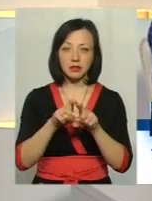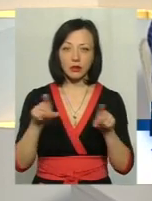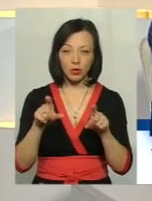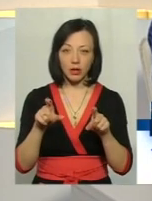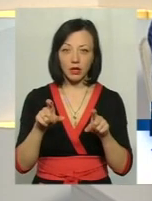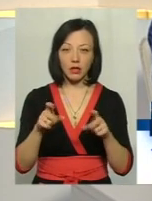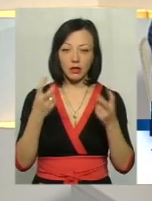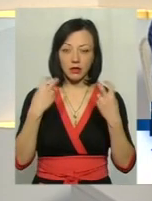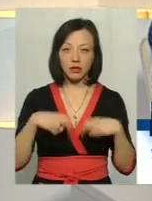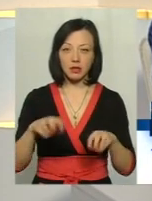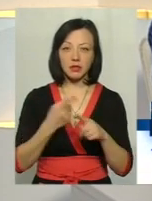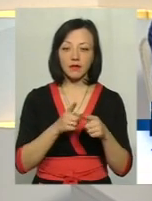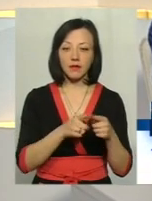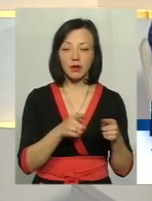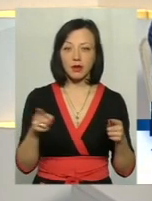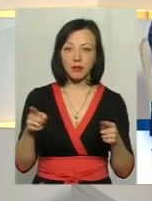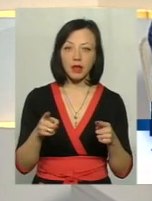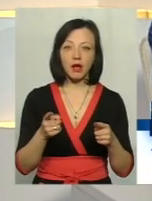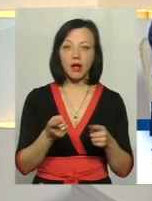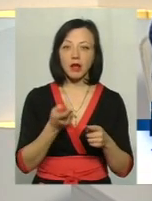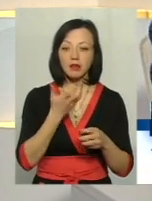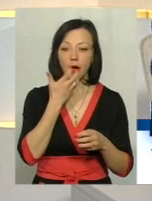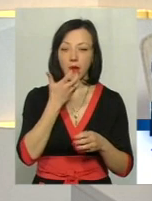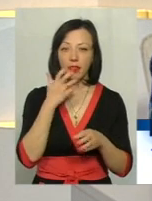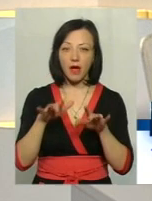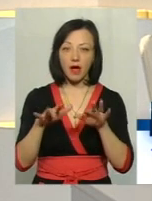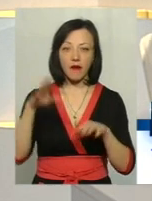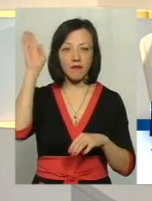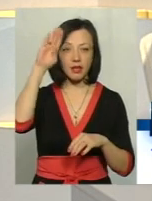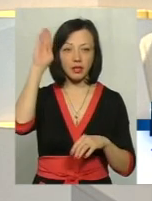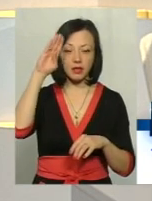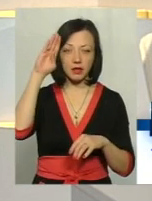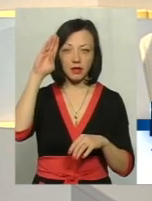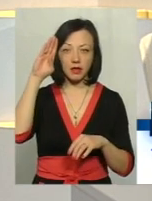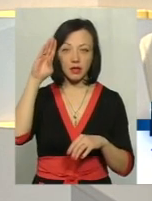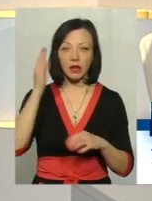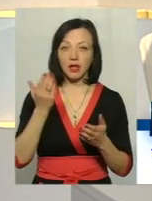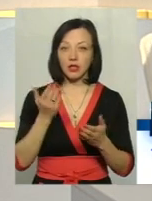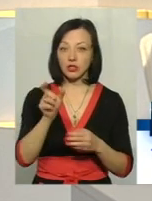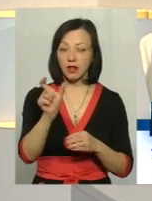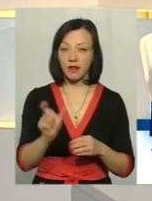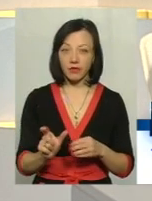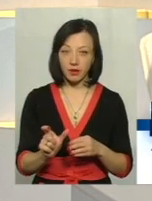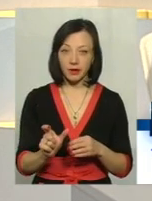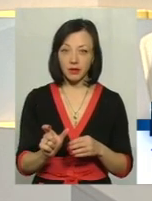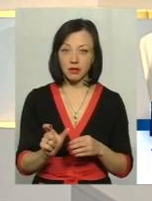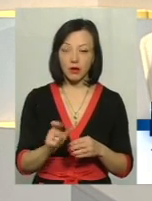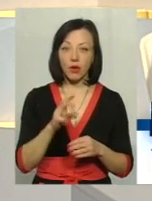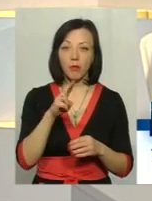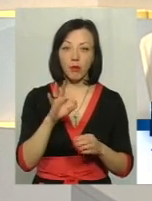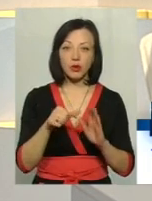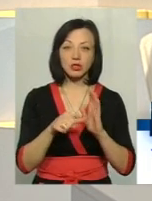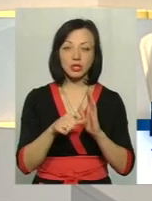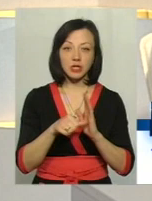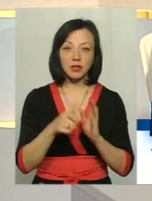Газконтора за это время берет за подогрев воды. Значит, человека по 6